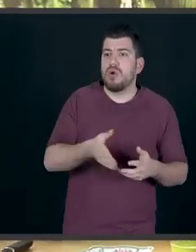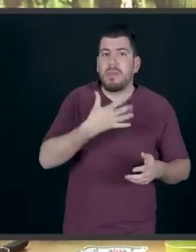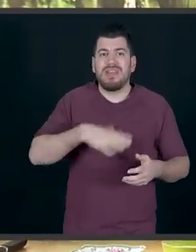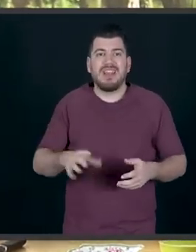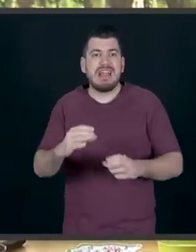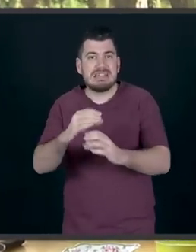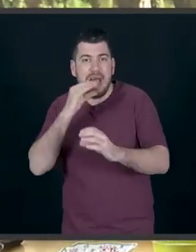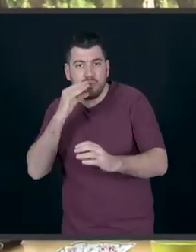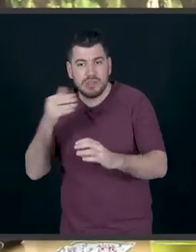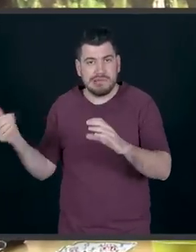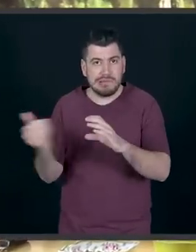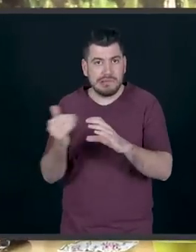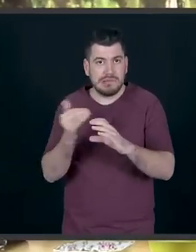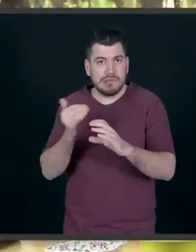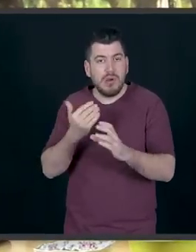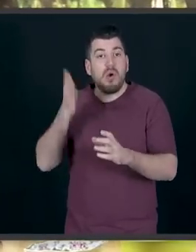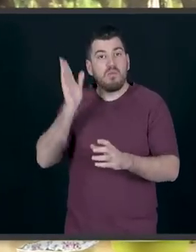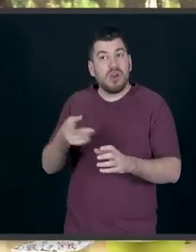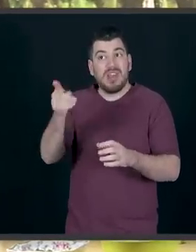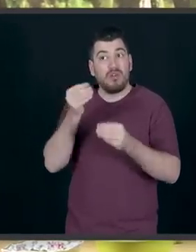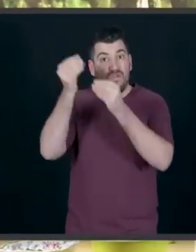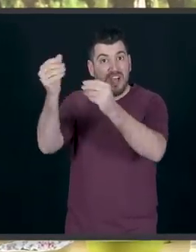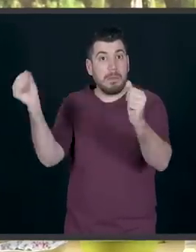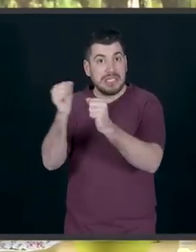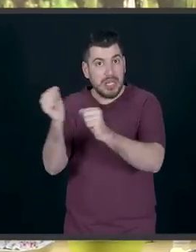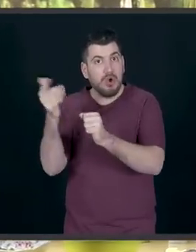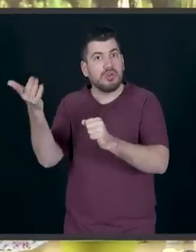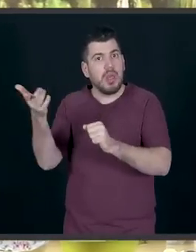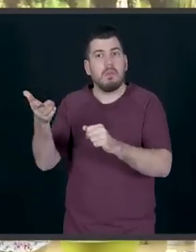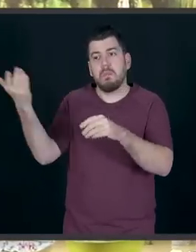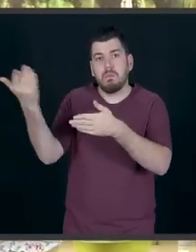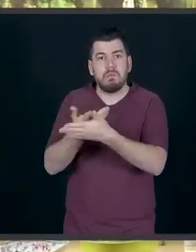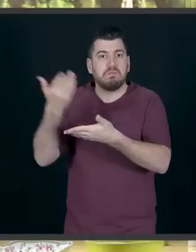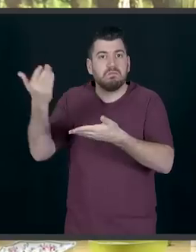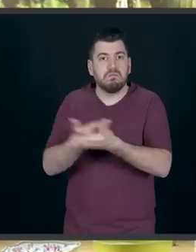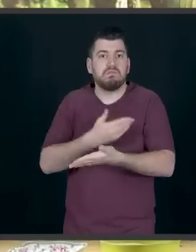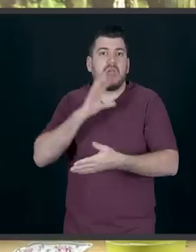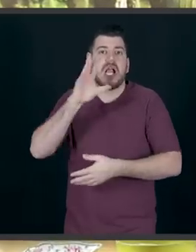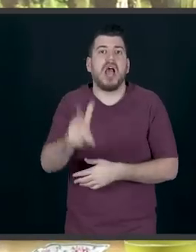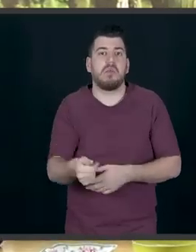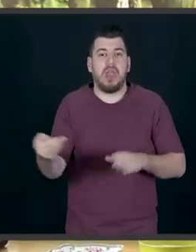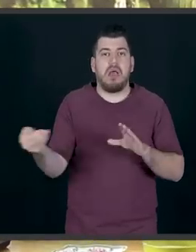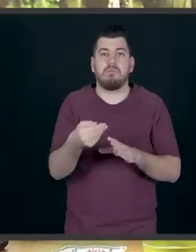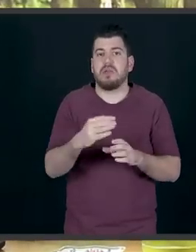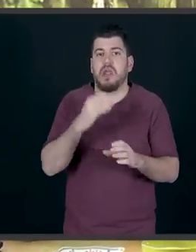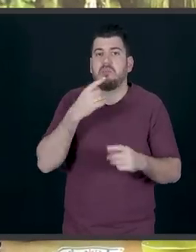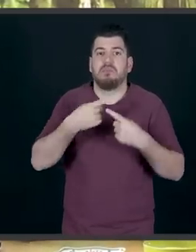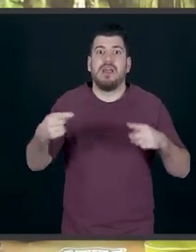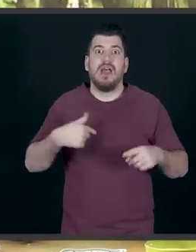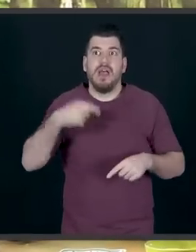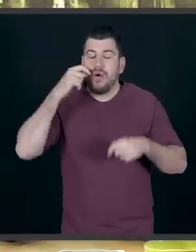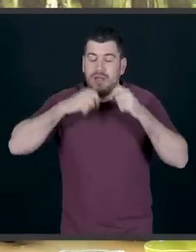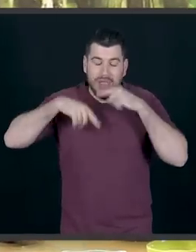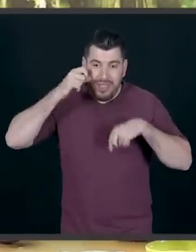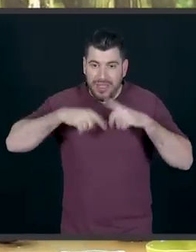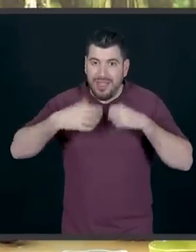σάντουιτς ή οτιδήποτε. Να το αφήσετε να κρυώσει καλά και να το βάλετε στο ψυγείο και να κόβετε έτσι φετούλες για να τρώτε. Εντάξει, μου τρέχουν τα σάρια. Γιατί